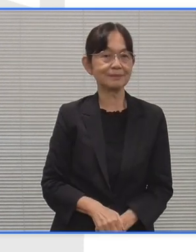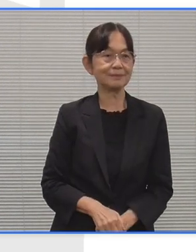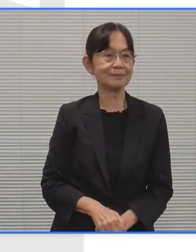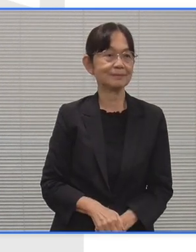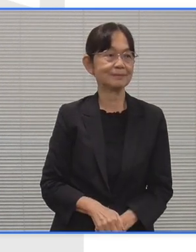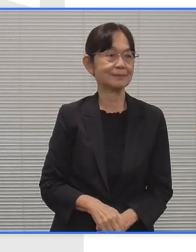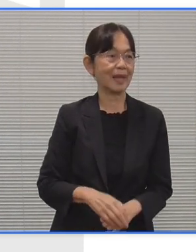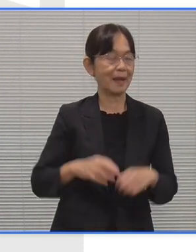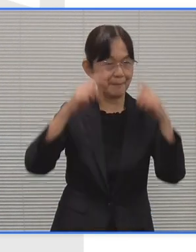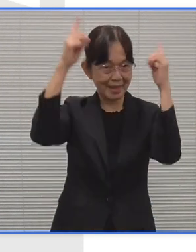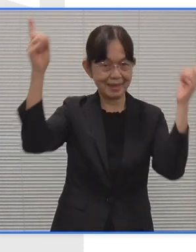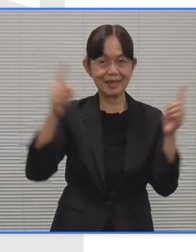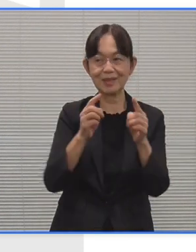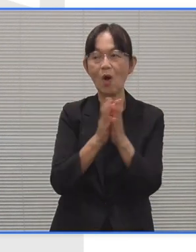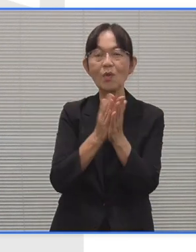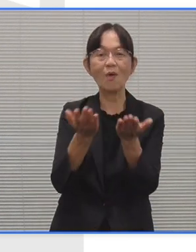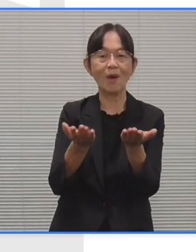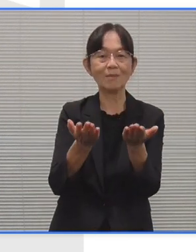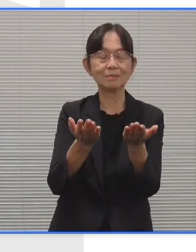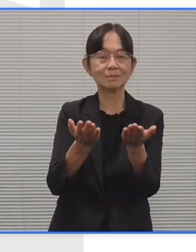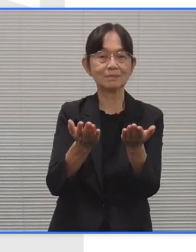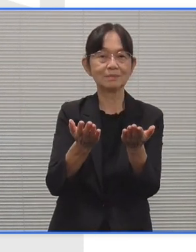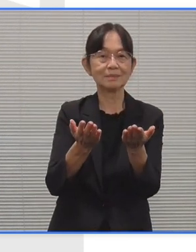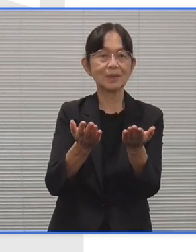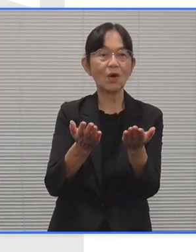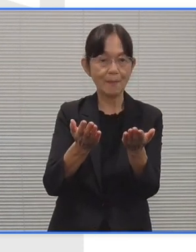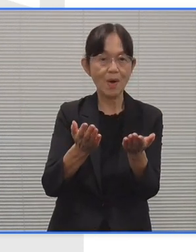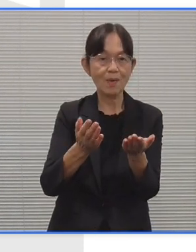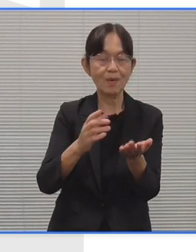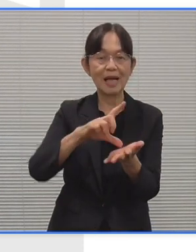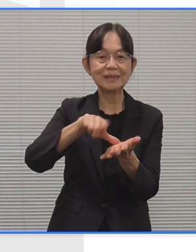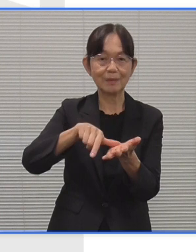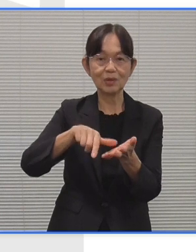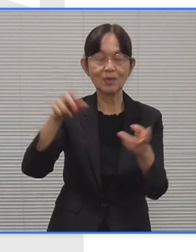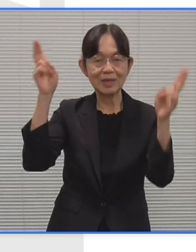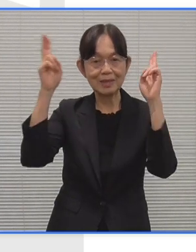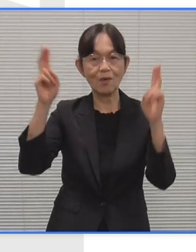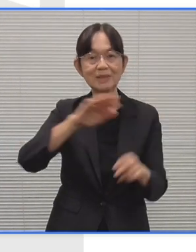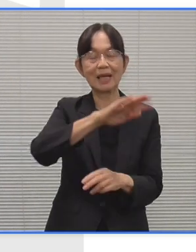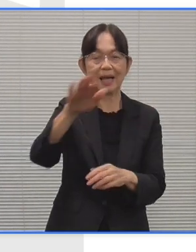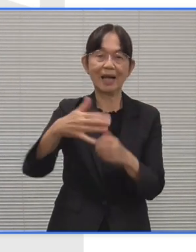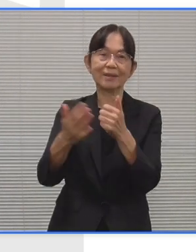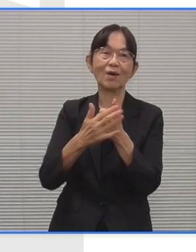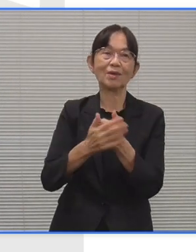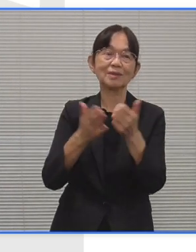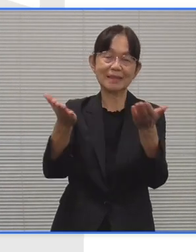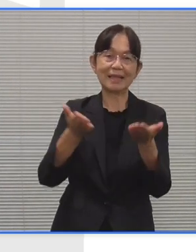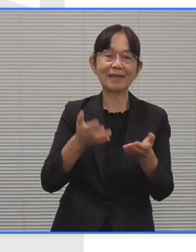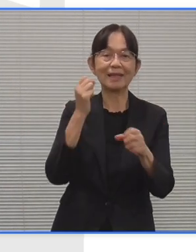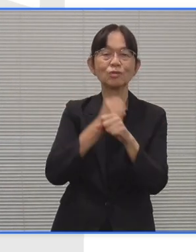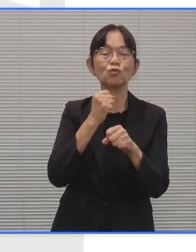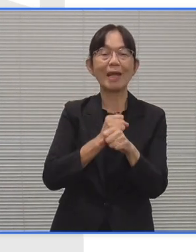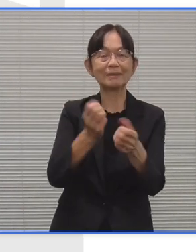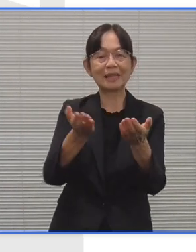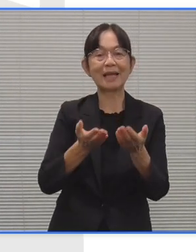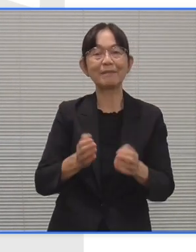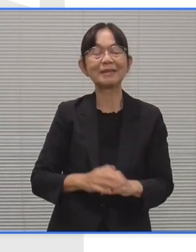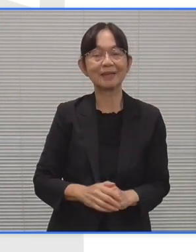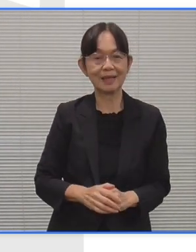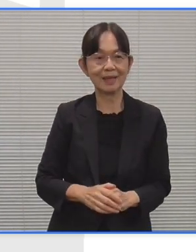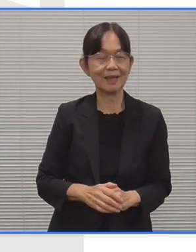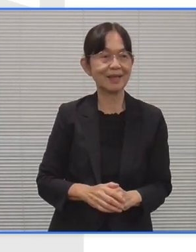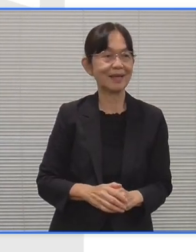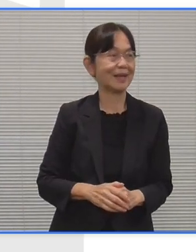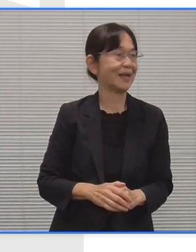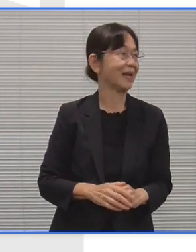キーのノート、これも地元の企業さんが協力いただいて作ってくださいました。いい